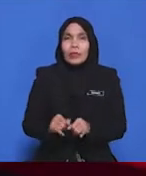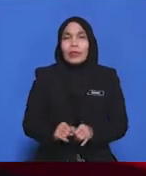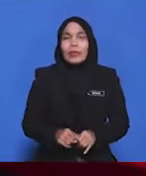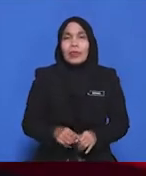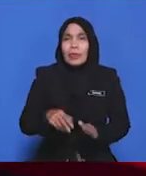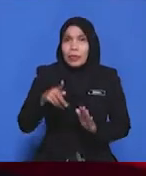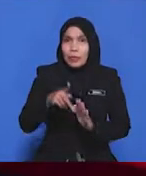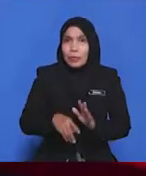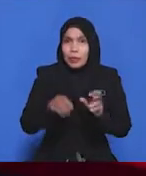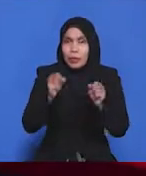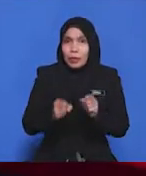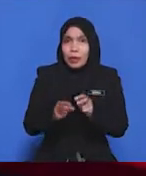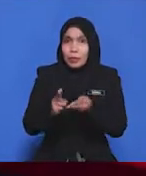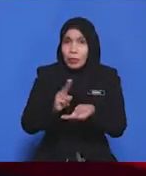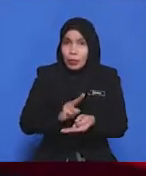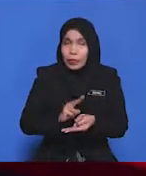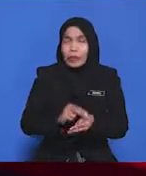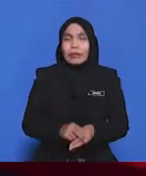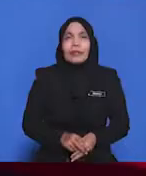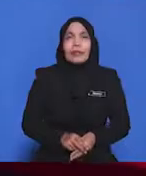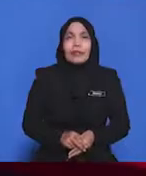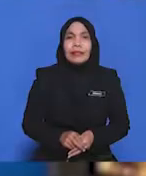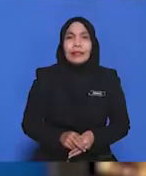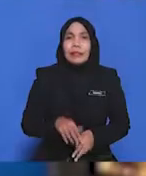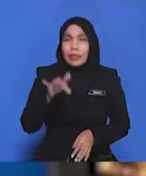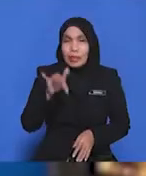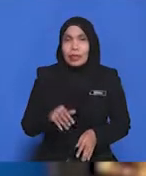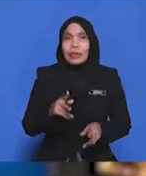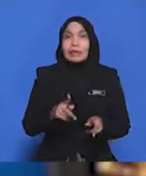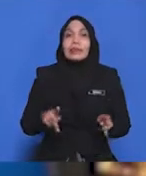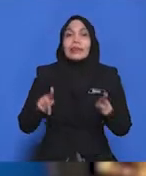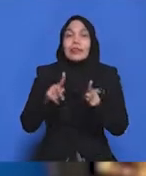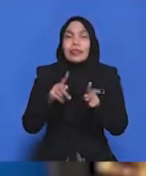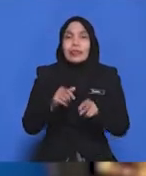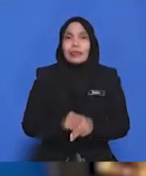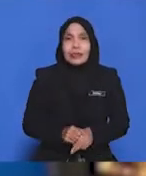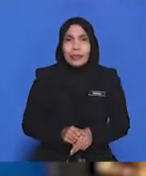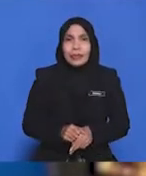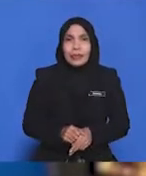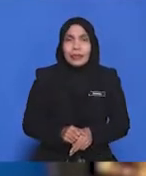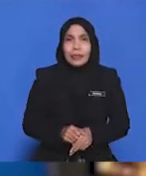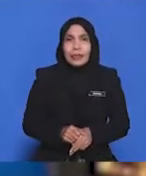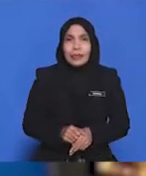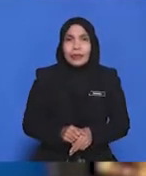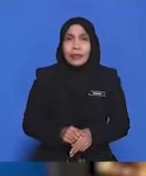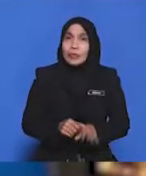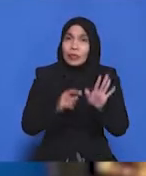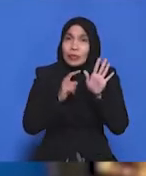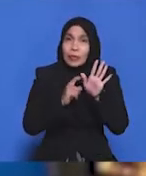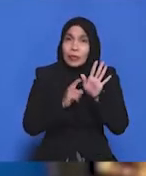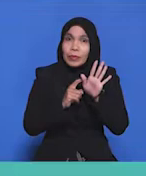yang penting di kalangan penduduk setempat. Seterusnya, ejen yang